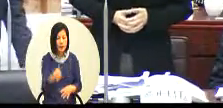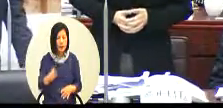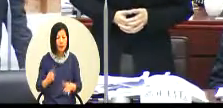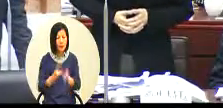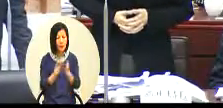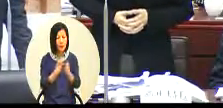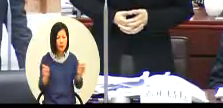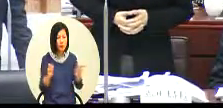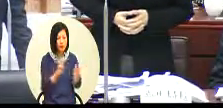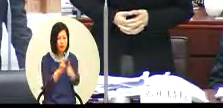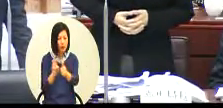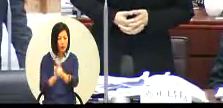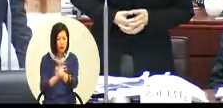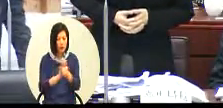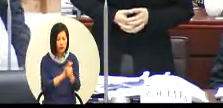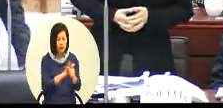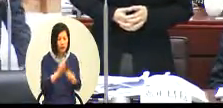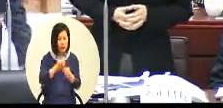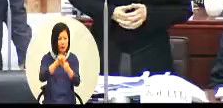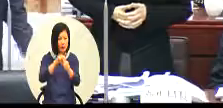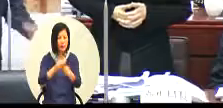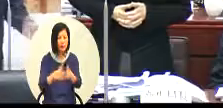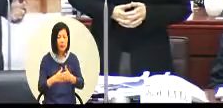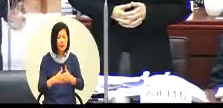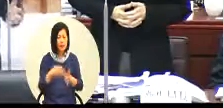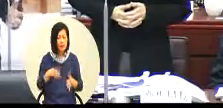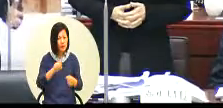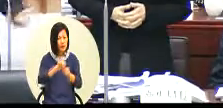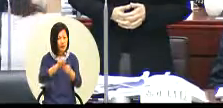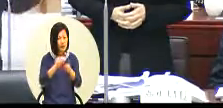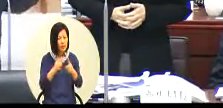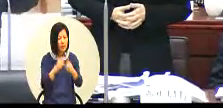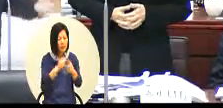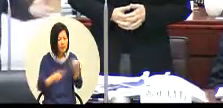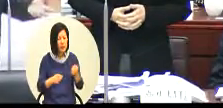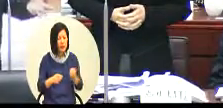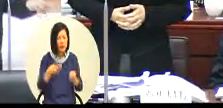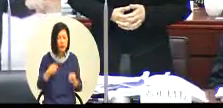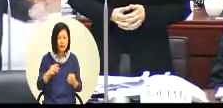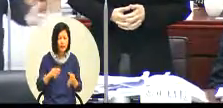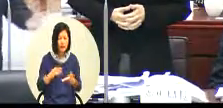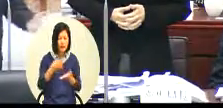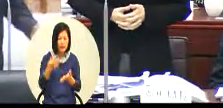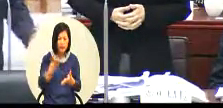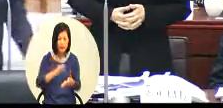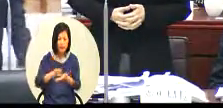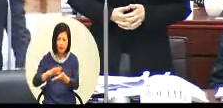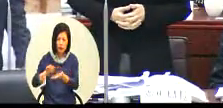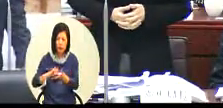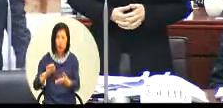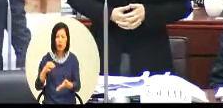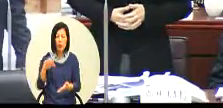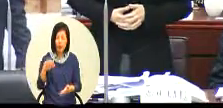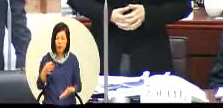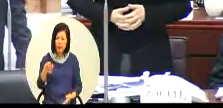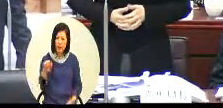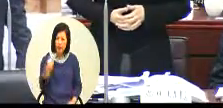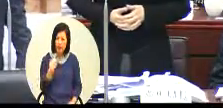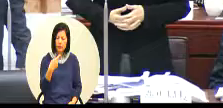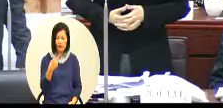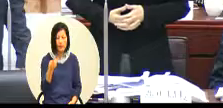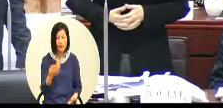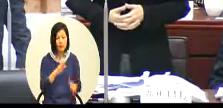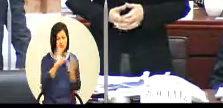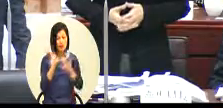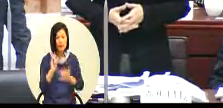会这个增加嘛，增加的这个部分，我们的人力跟我们的经费的来源怎么样？ 现在